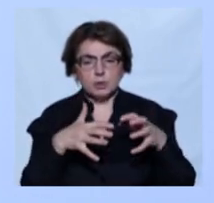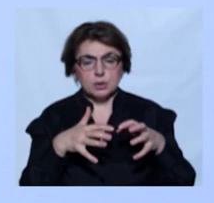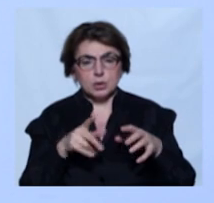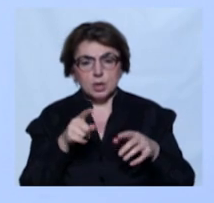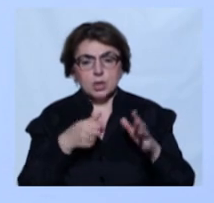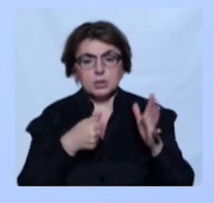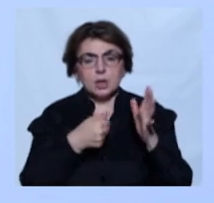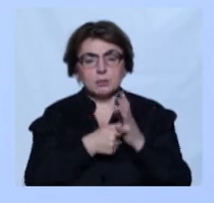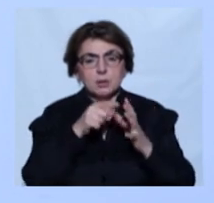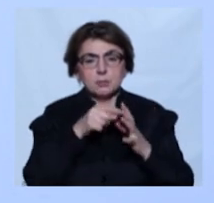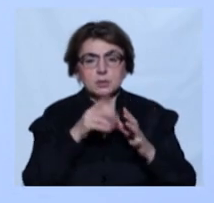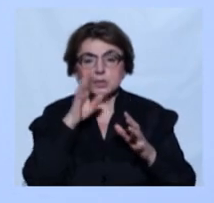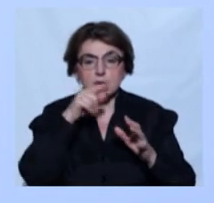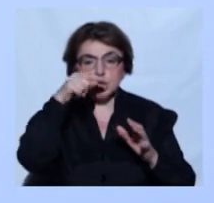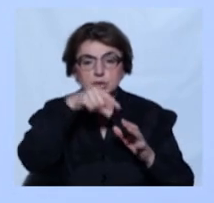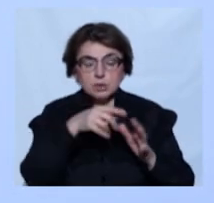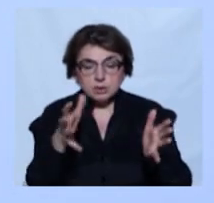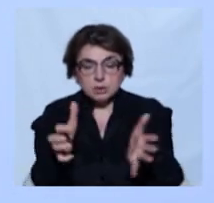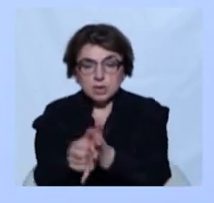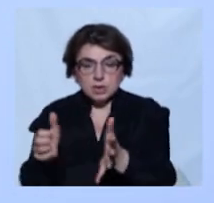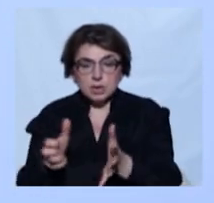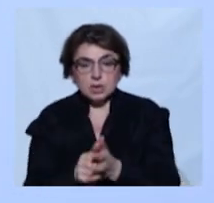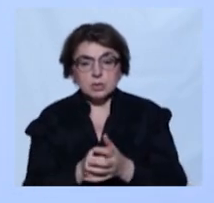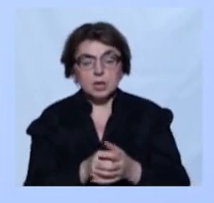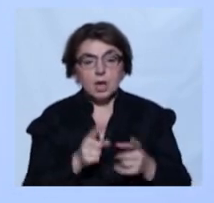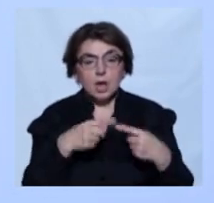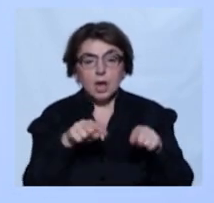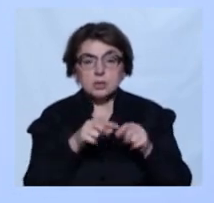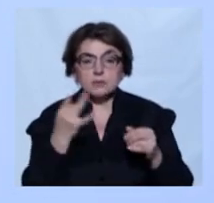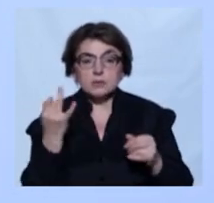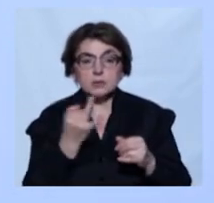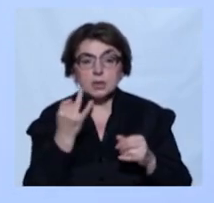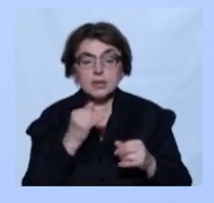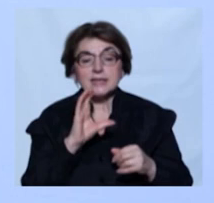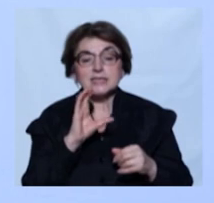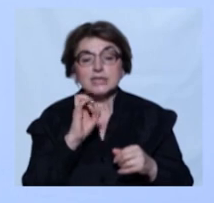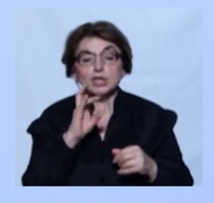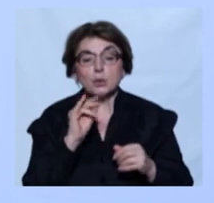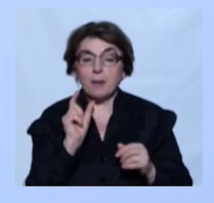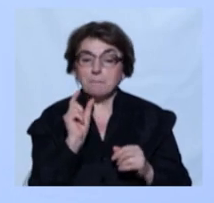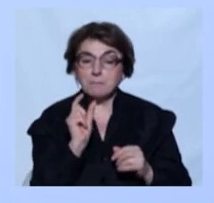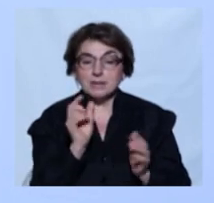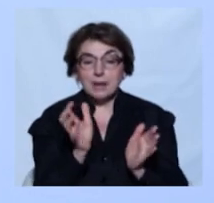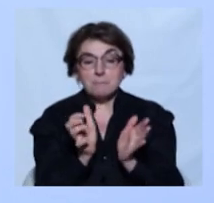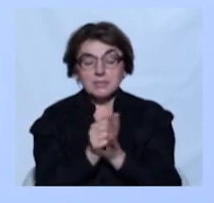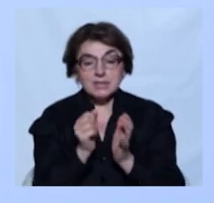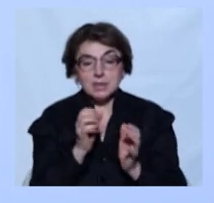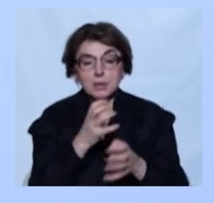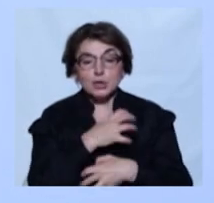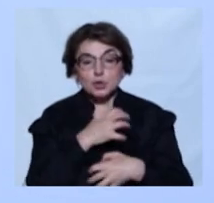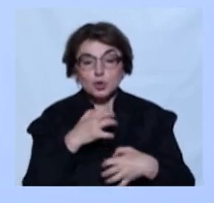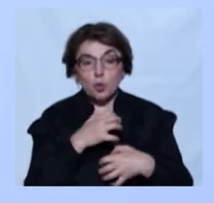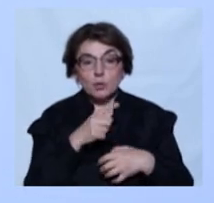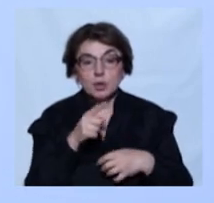სწორედ ეს ეხმარება მას წყალში ნადირობის დროს. ასევე საინტერესოა სინდიოფალა. პატარა მტაცებელი ცხოველი